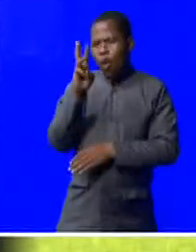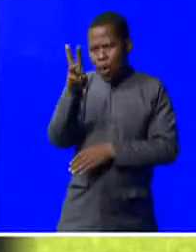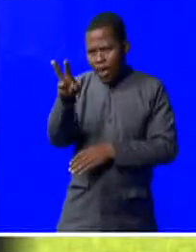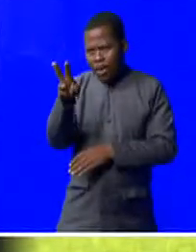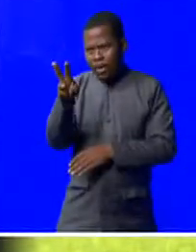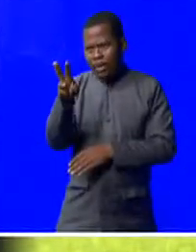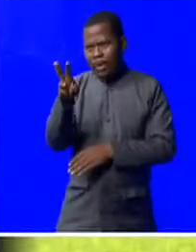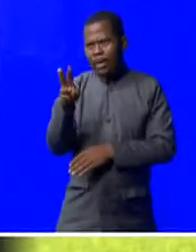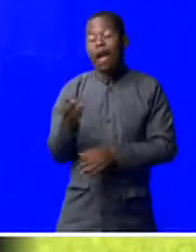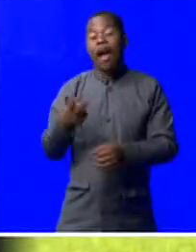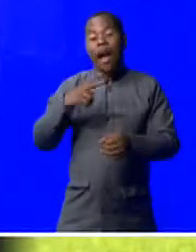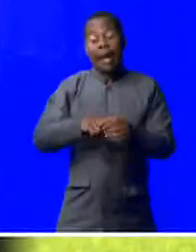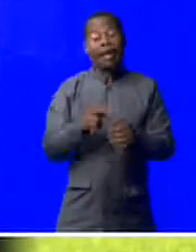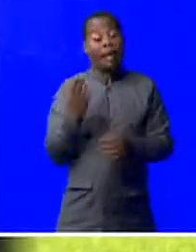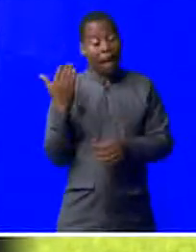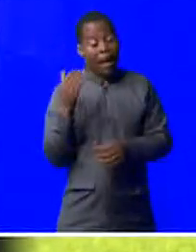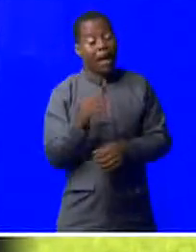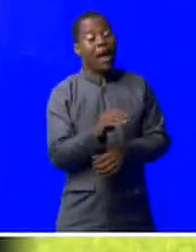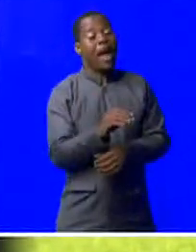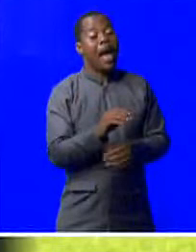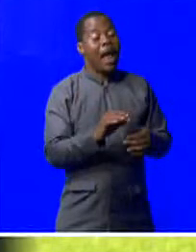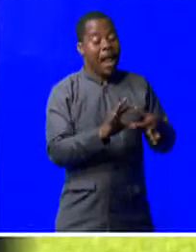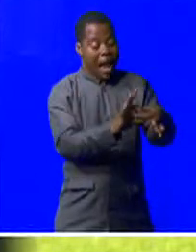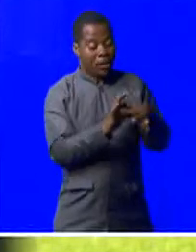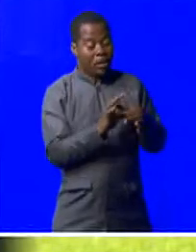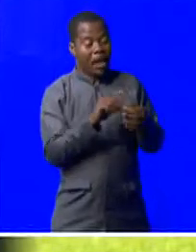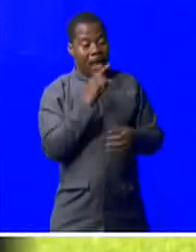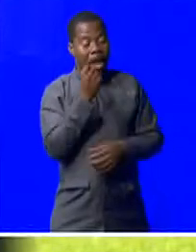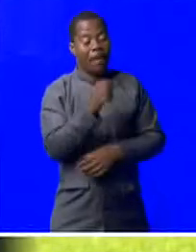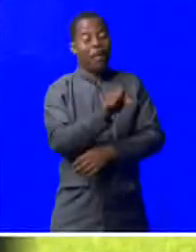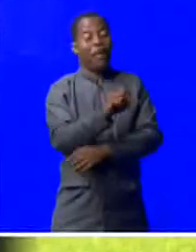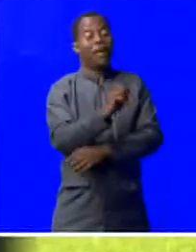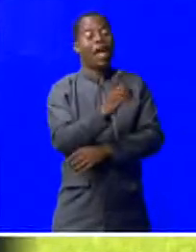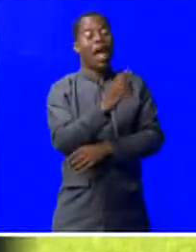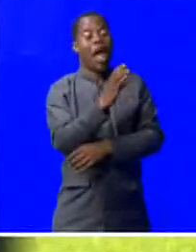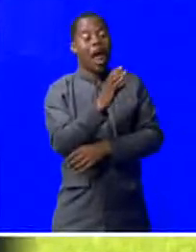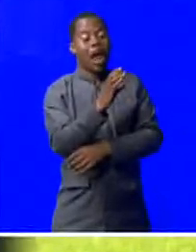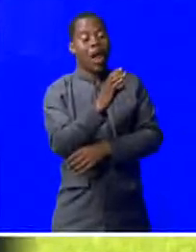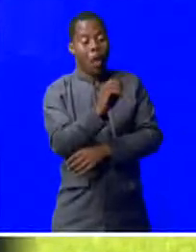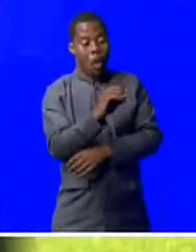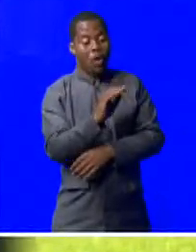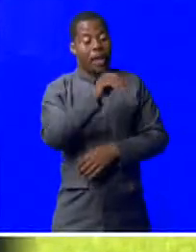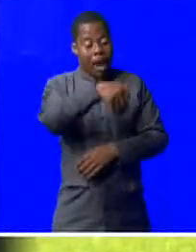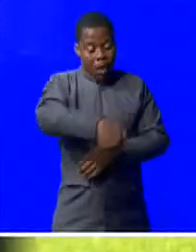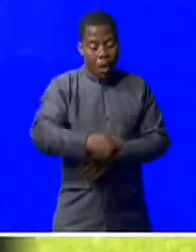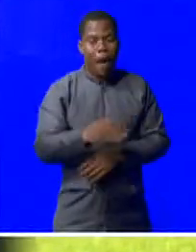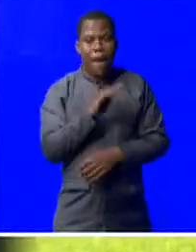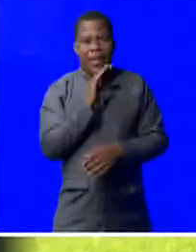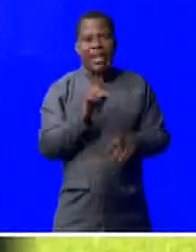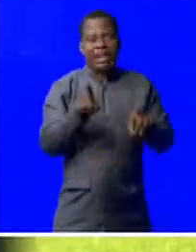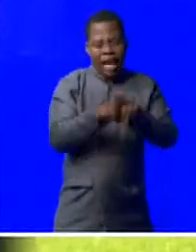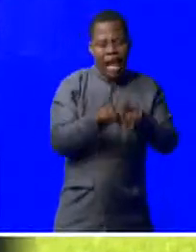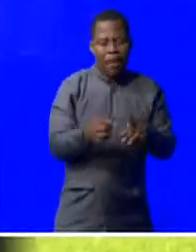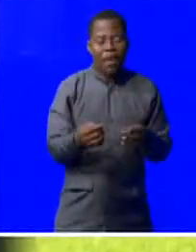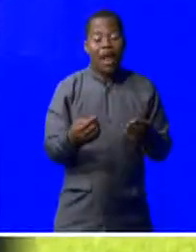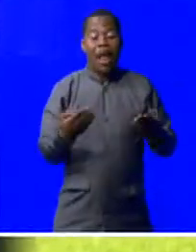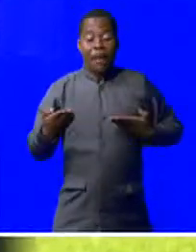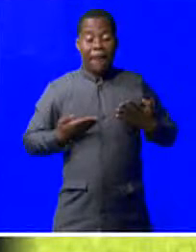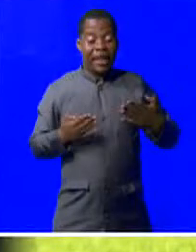ngcondo angakwenta lokho evene kuthi abe incubation center that